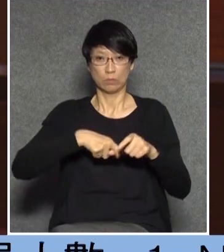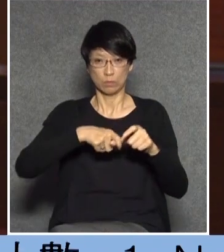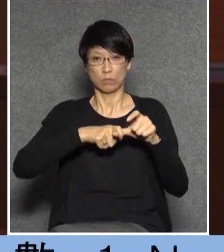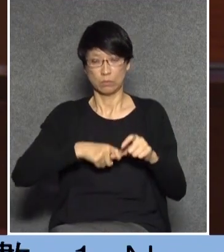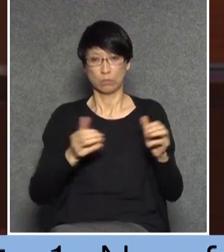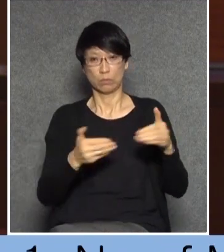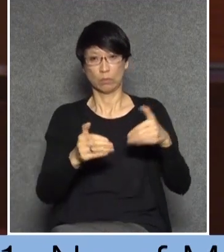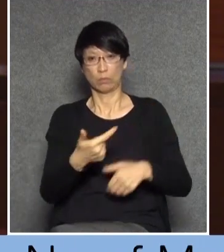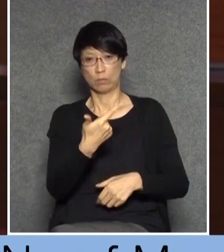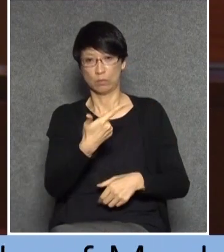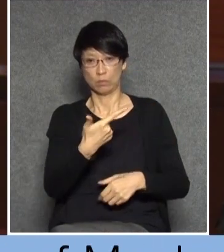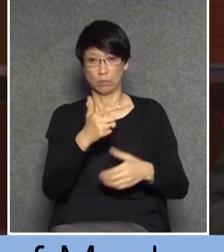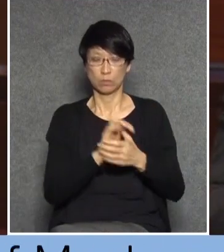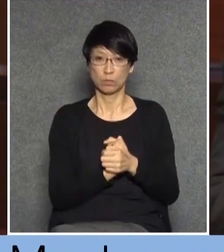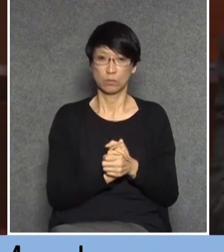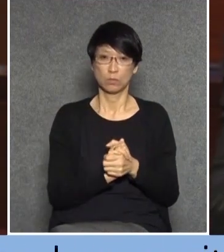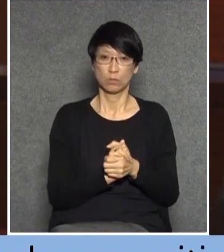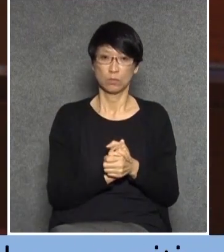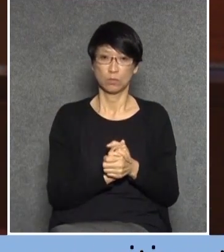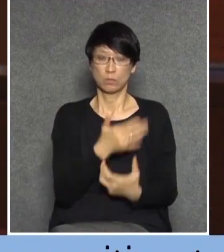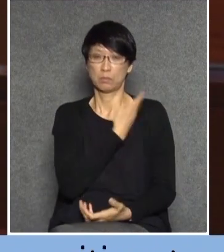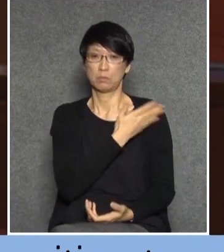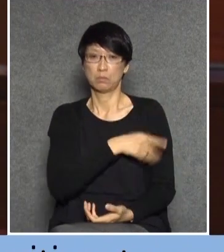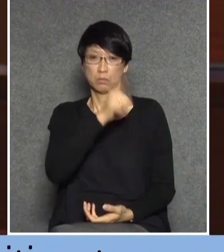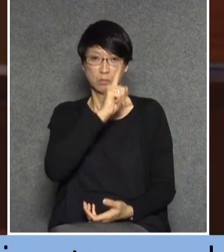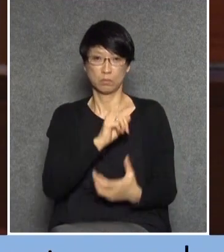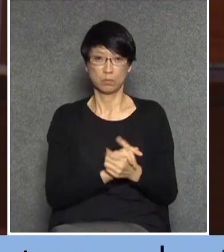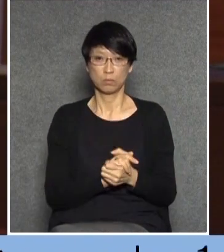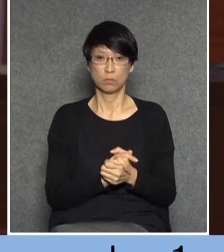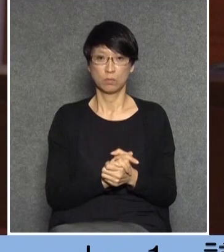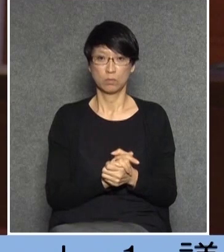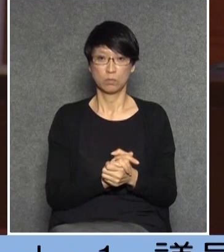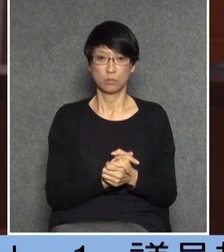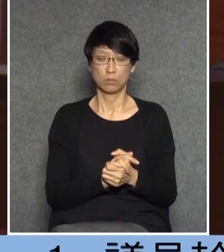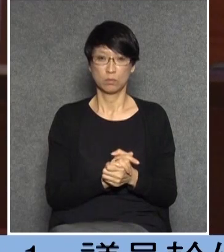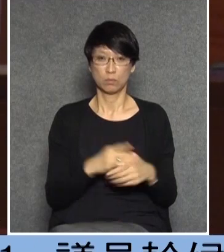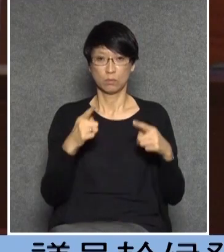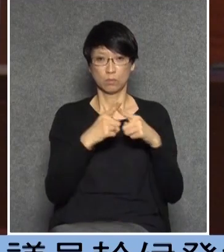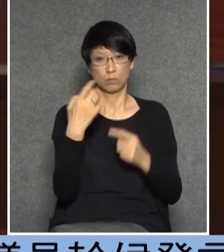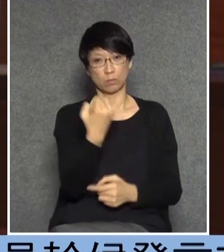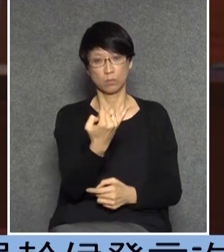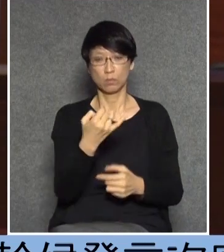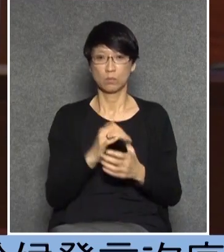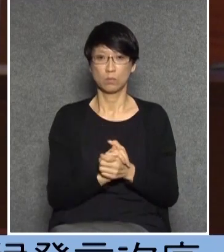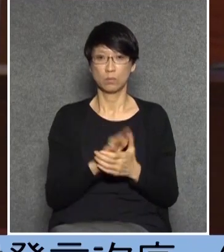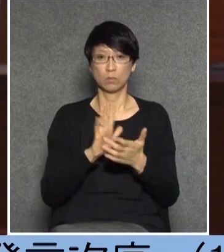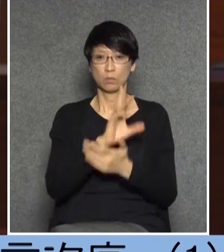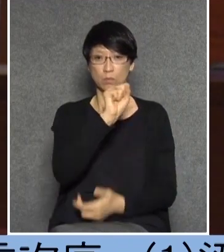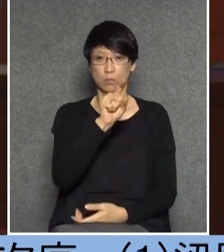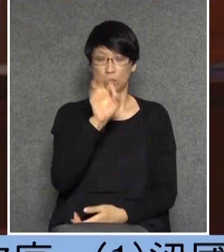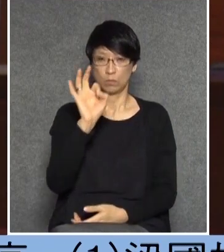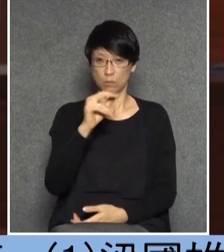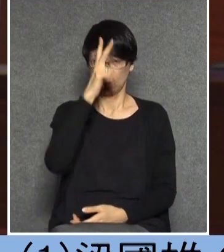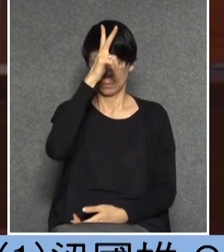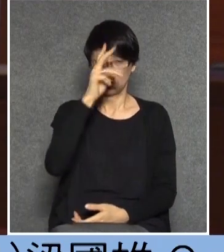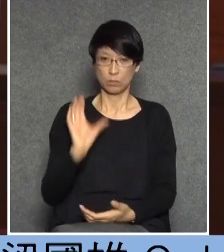們繼續是謀取他的暴利，是吧？睬你都傻，這個切頭切尾就是人禍。2013年政府花了